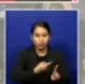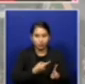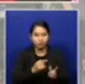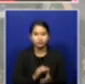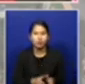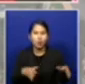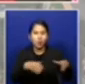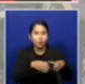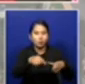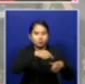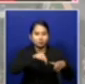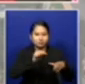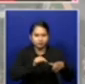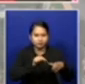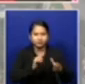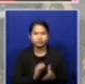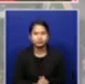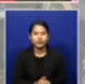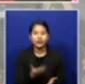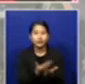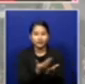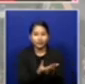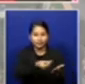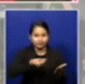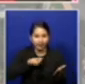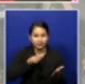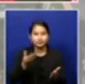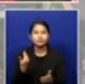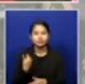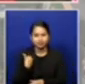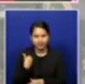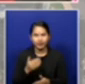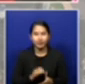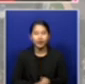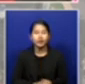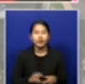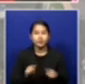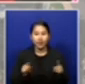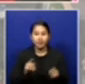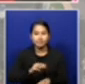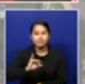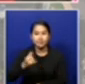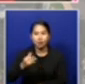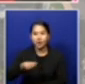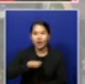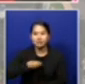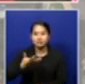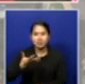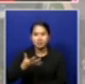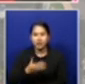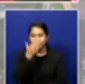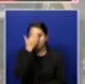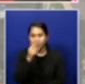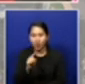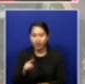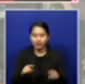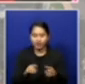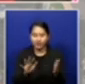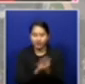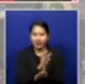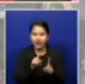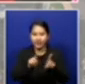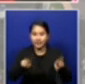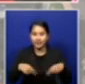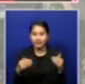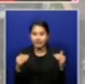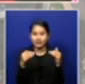ล่านี้ครับบางรายได้รับเงินเยียวยาแต่ก็มีจำนวนมากที่ไม่ได้รับเงินเยียวยาเนื่องจากไม่มีเอกสารสิทธิ์ยืนยัน